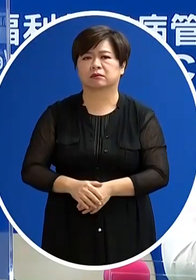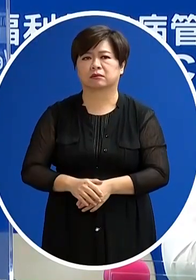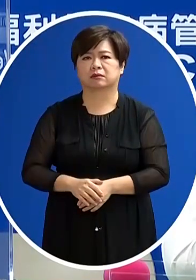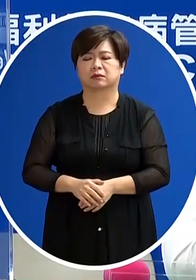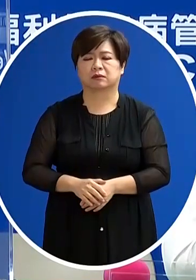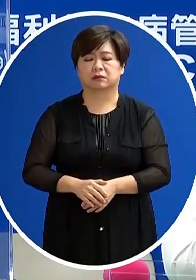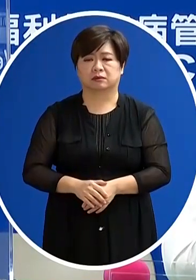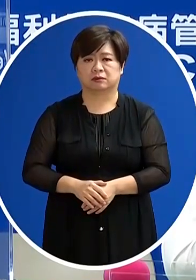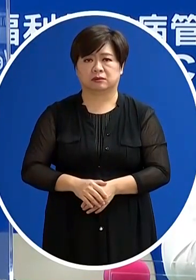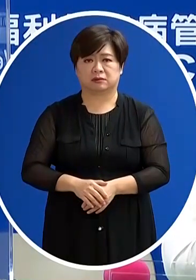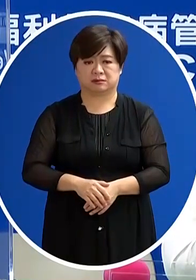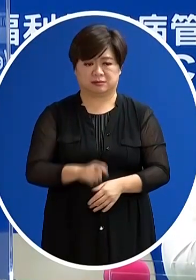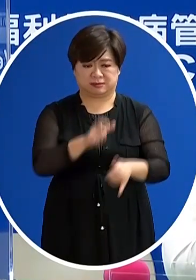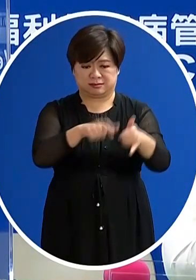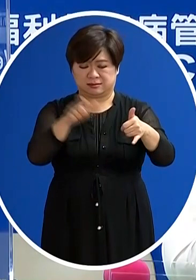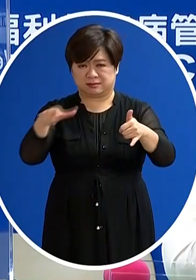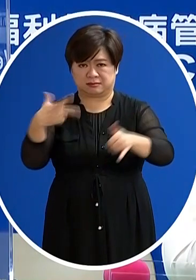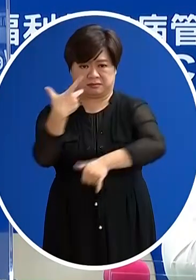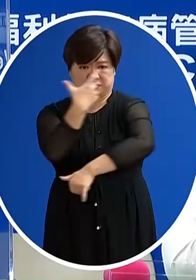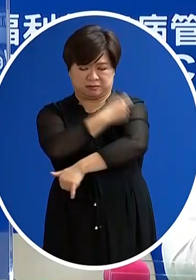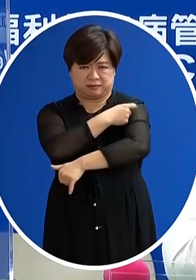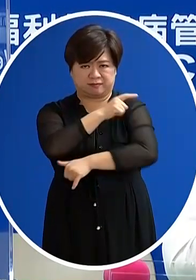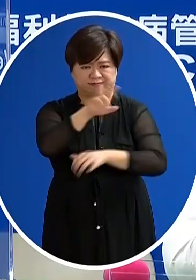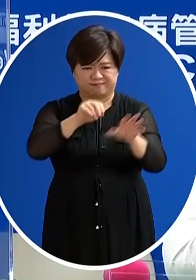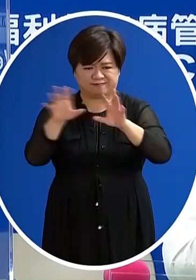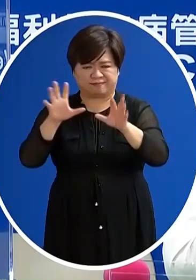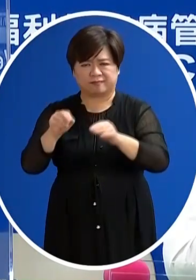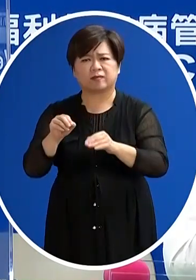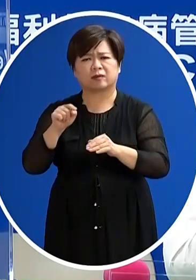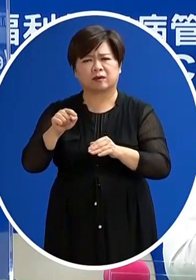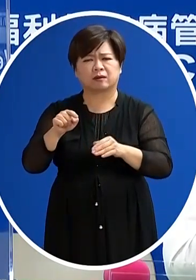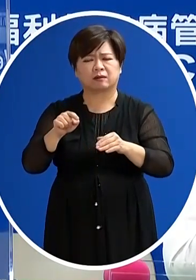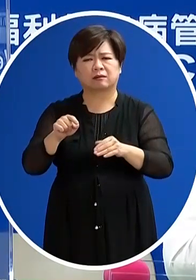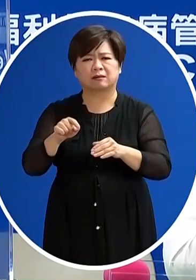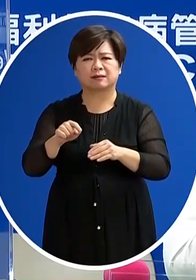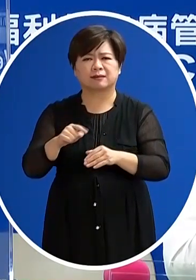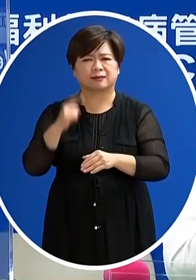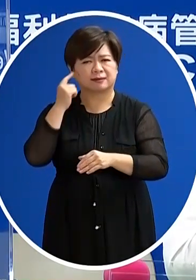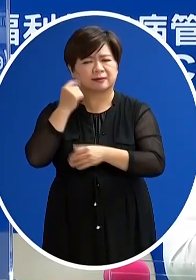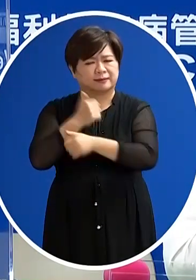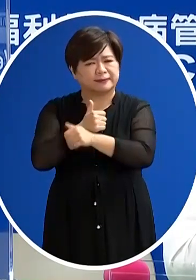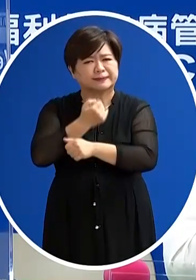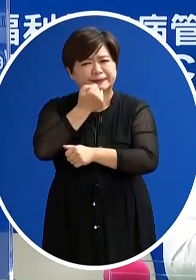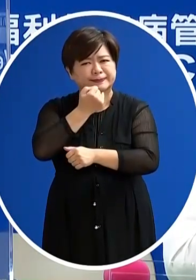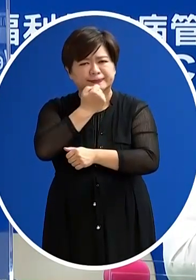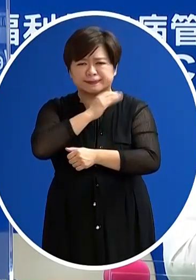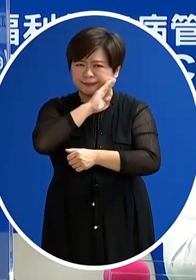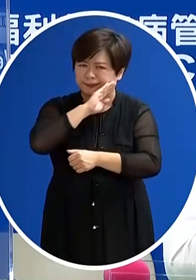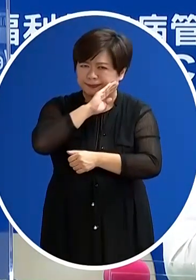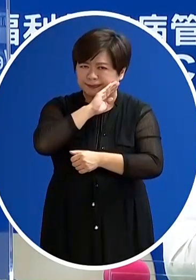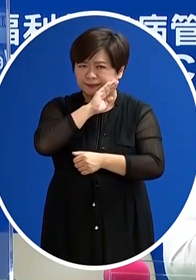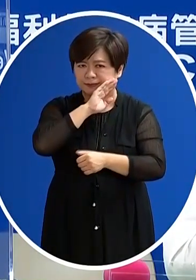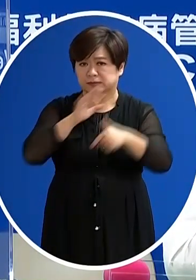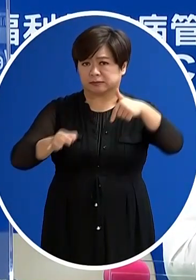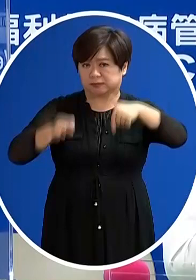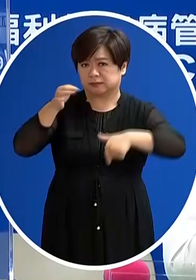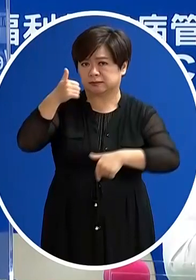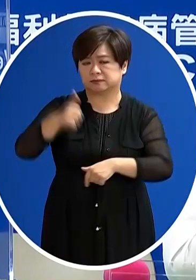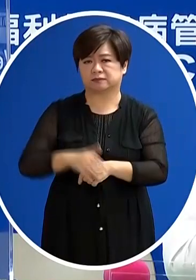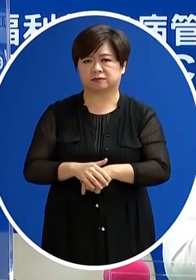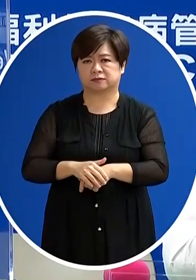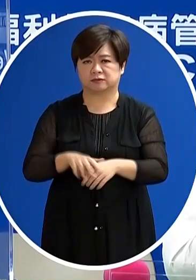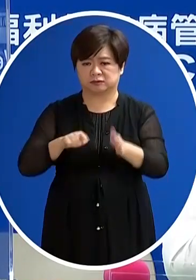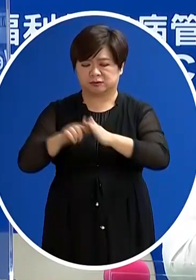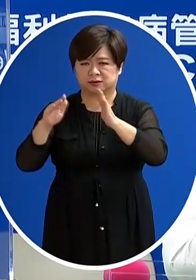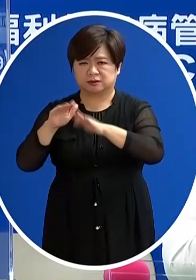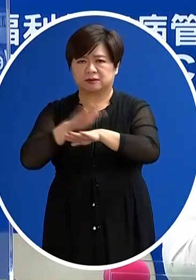床的实验相关的一些报告都极具参考的价值，所以会有专家就这个学理上面那跟一些结果